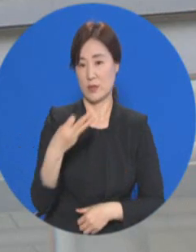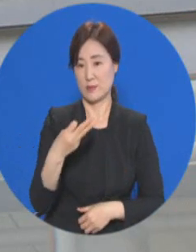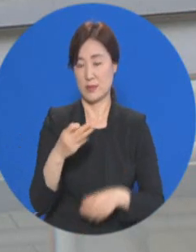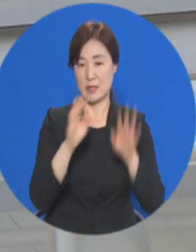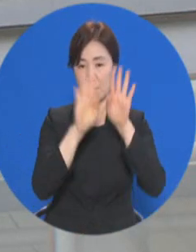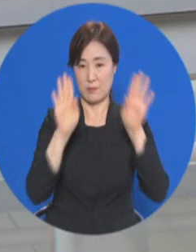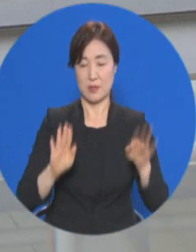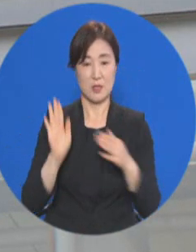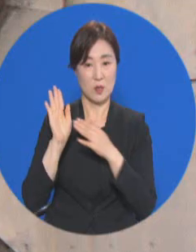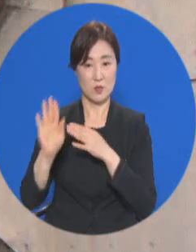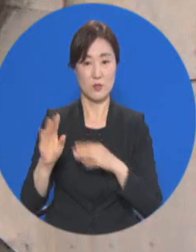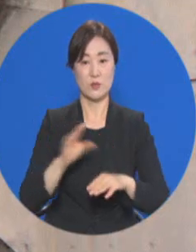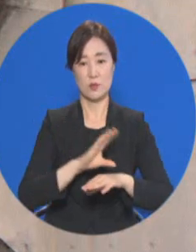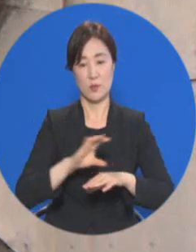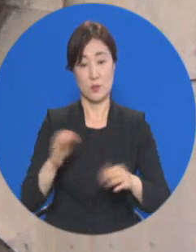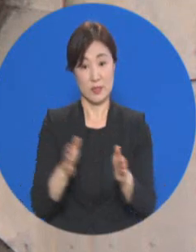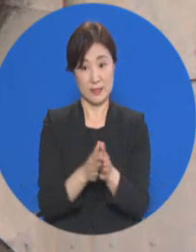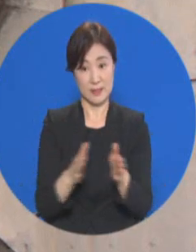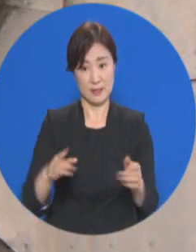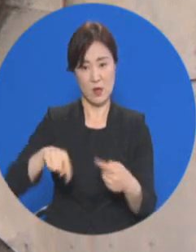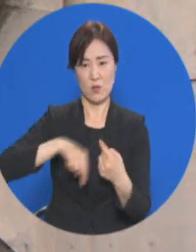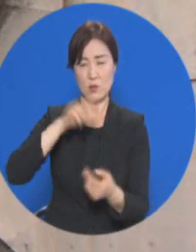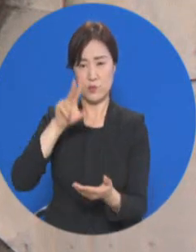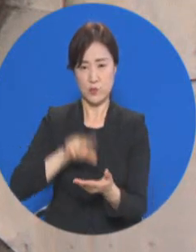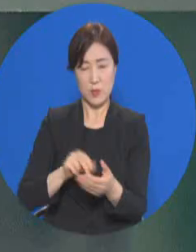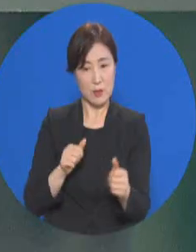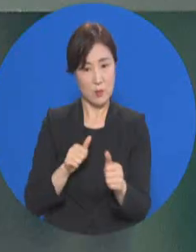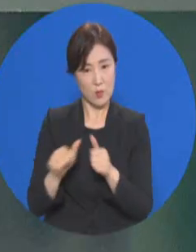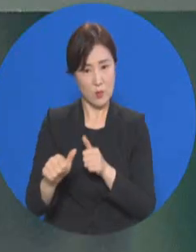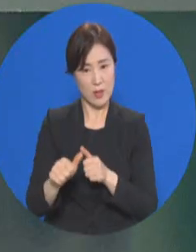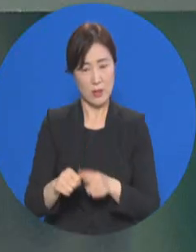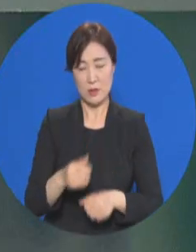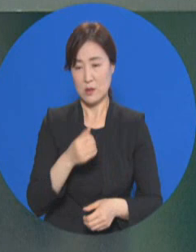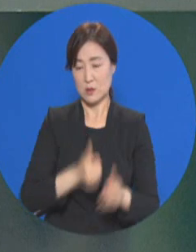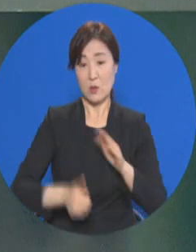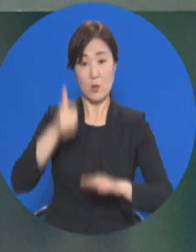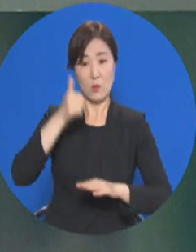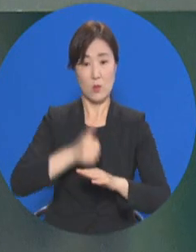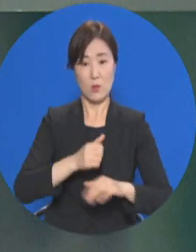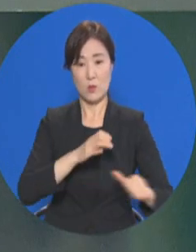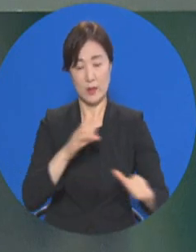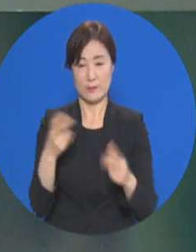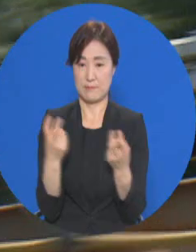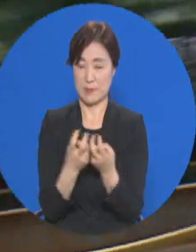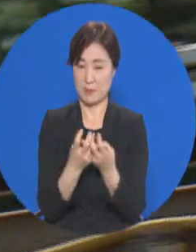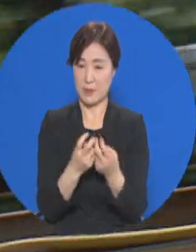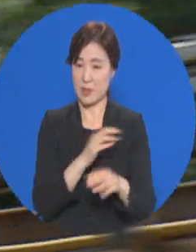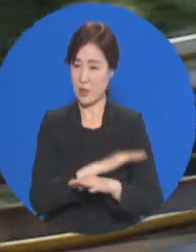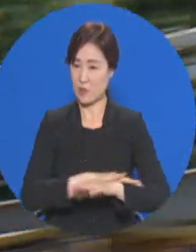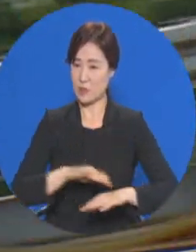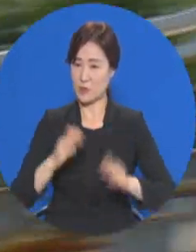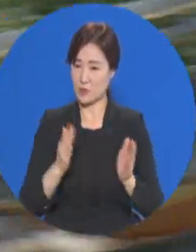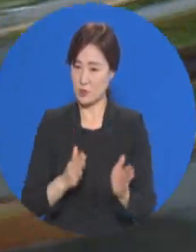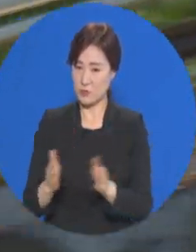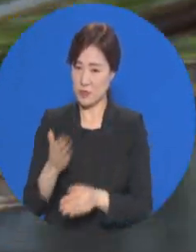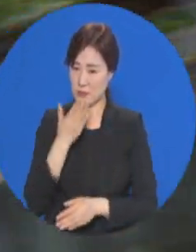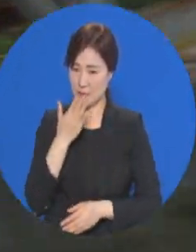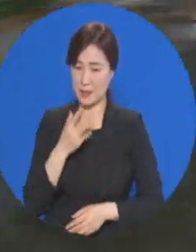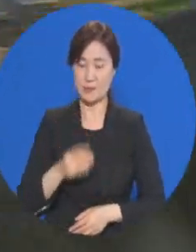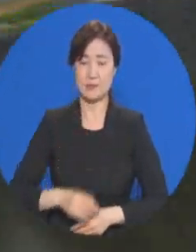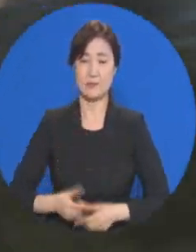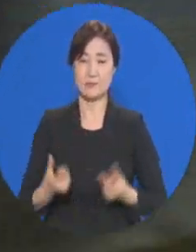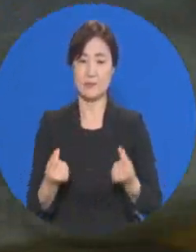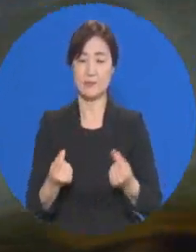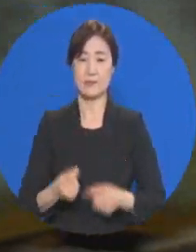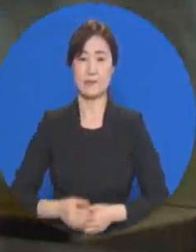도입된 스카이큐브. 기존의 운영상 문제점을 극복할 수 있는 성공적인 활용 방안 마련이 앞으로 과제입니다. MBC 뉴스